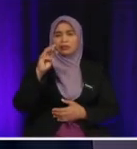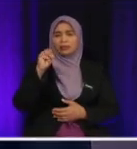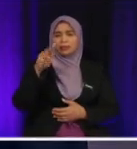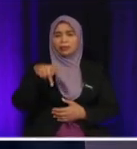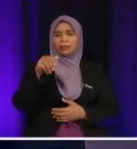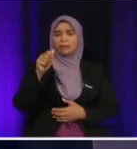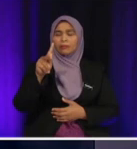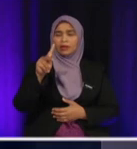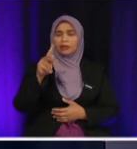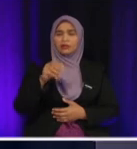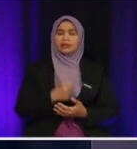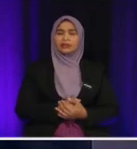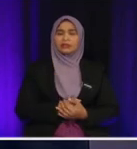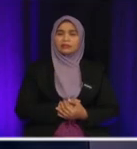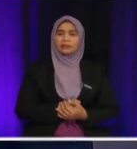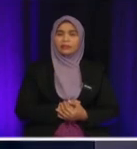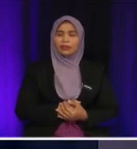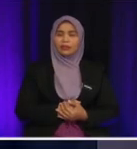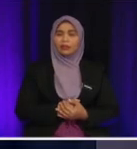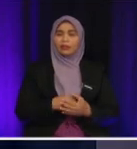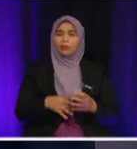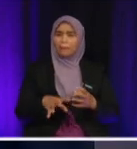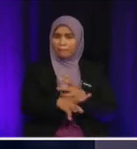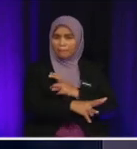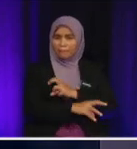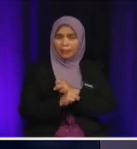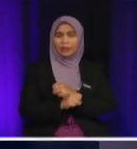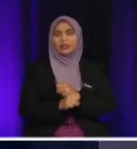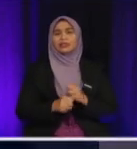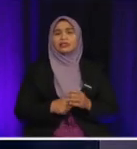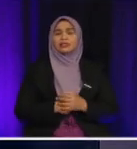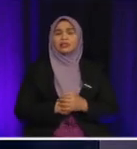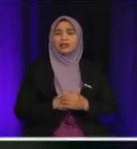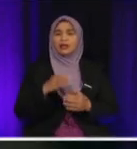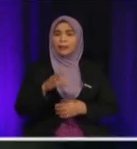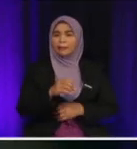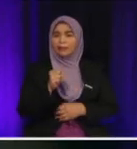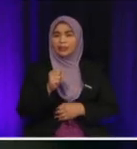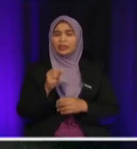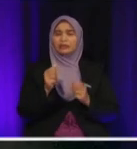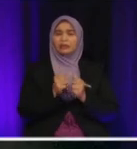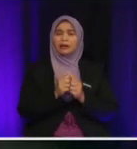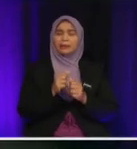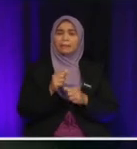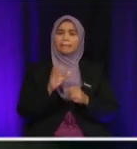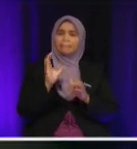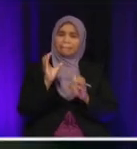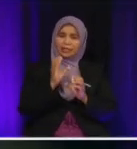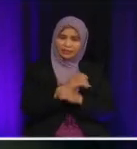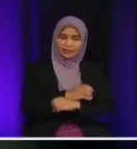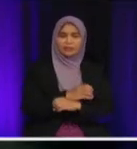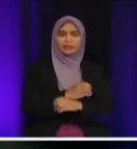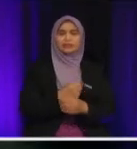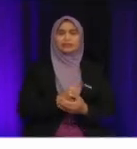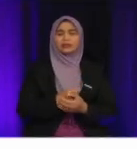tengok curi tadi mengambil secara sembunyi. Merompak ni macam mana ni, Aiman? Ambil dengan paksa. Betul ke? Ya, betul.